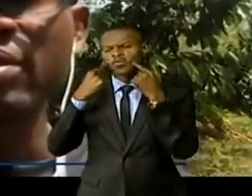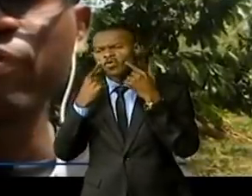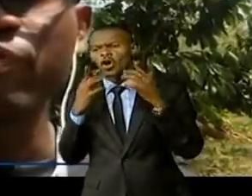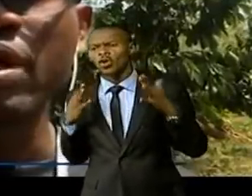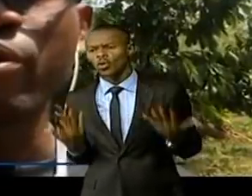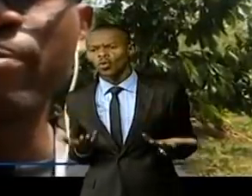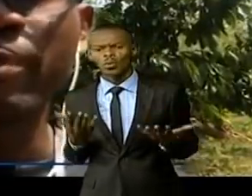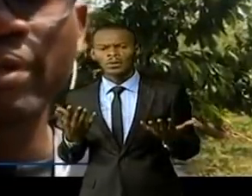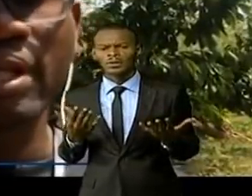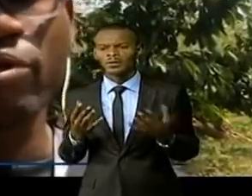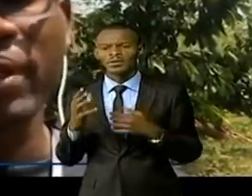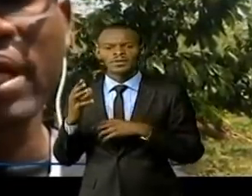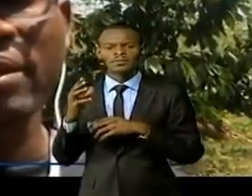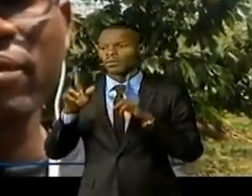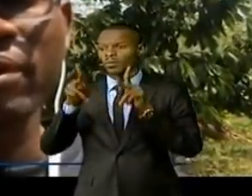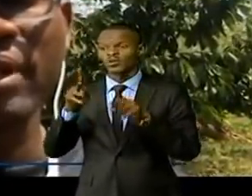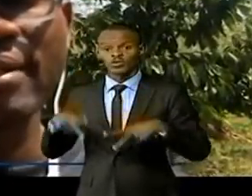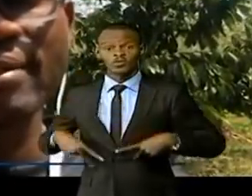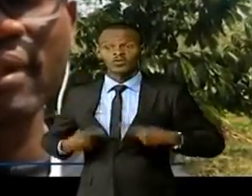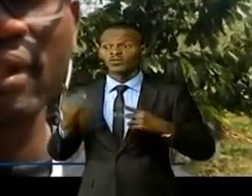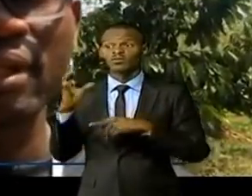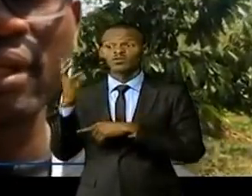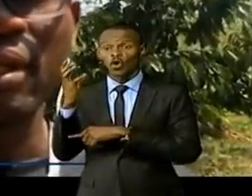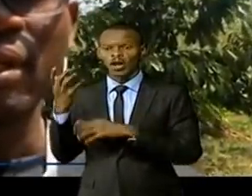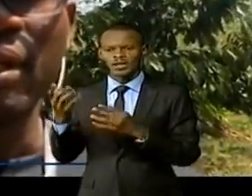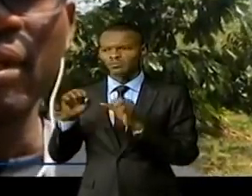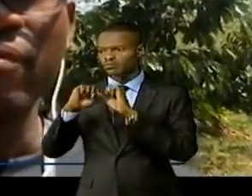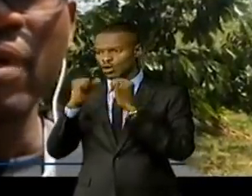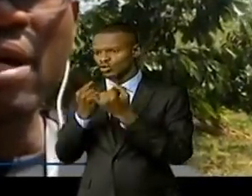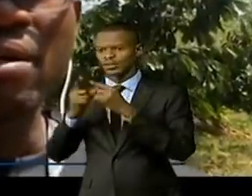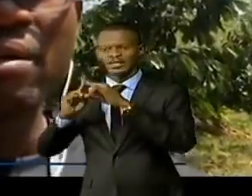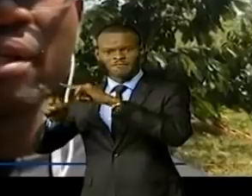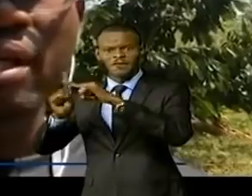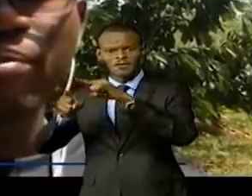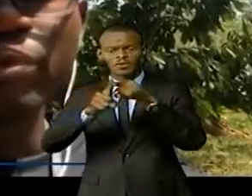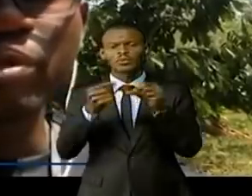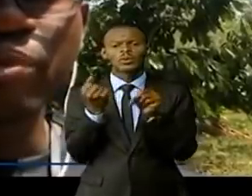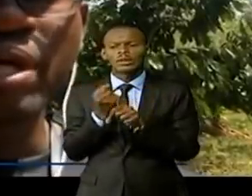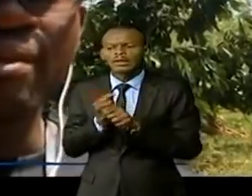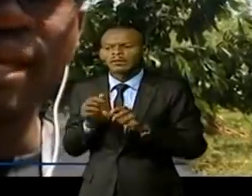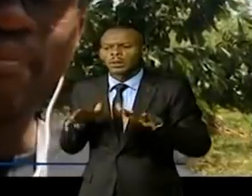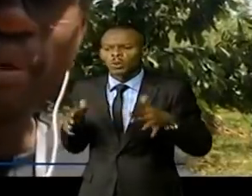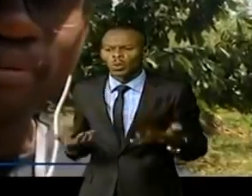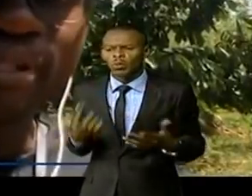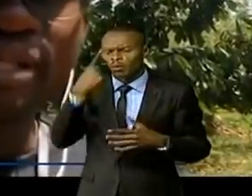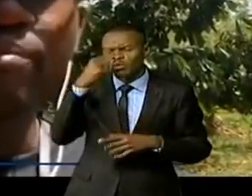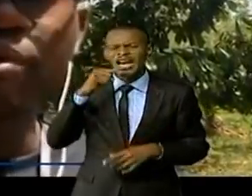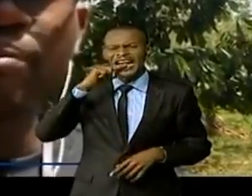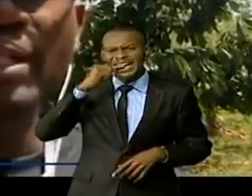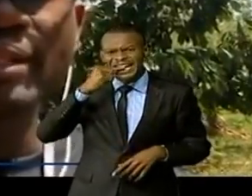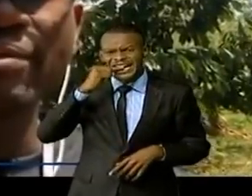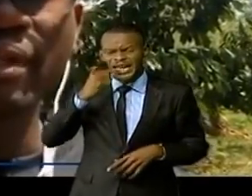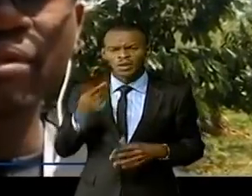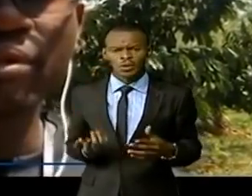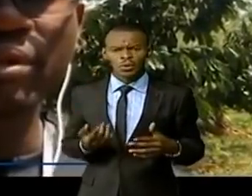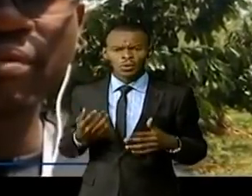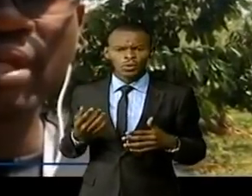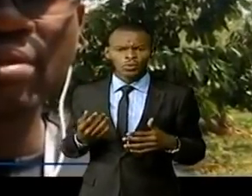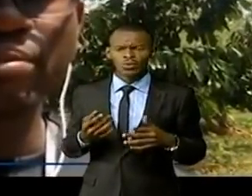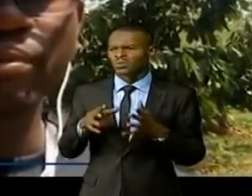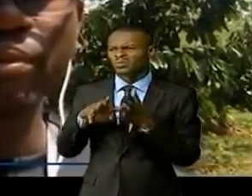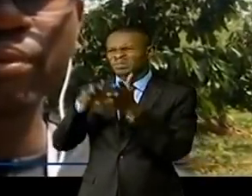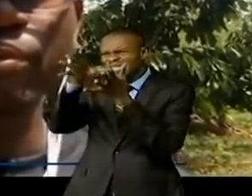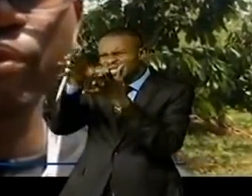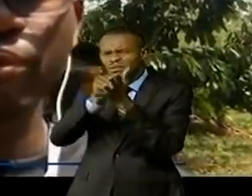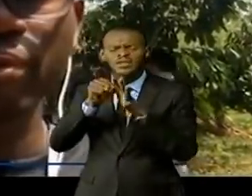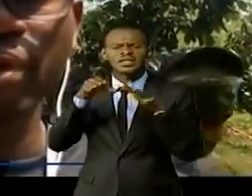venus ici pour voir comment les coopératives sont organisées et voir dans quelle mesure on peut implémenter les bonnes pratiques faites en Côte d'Ivoire